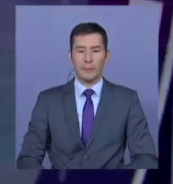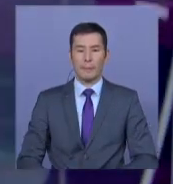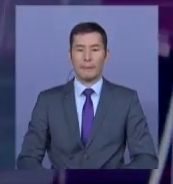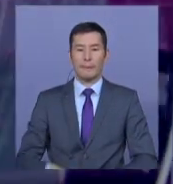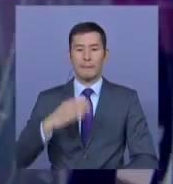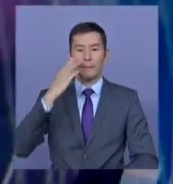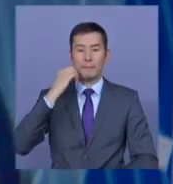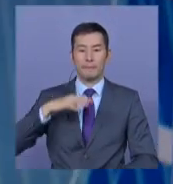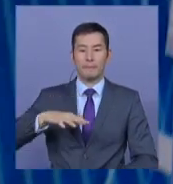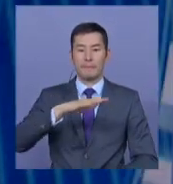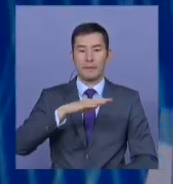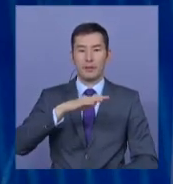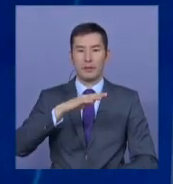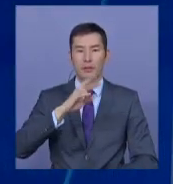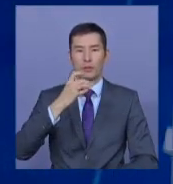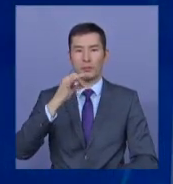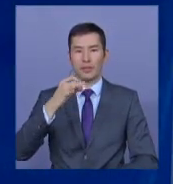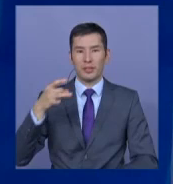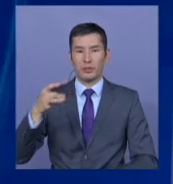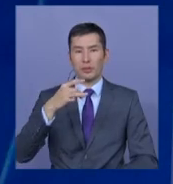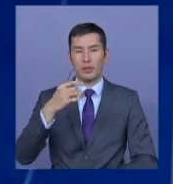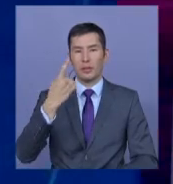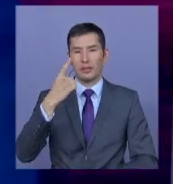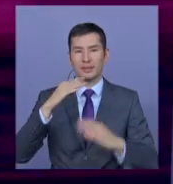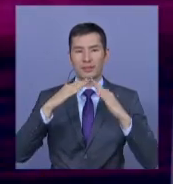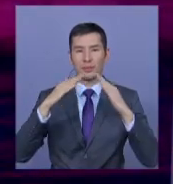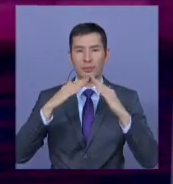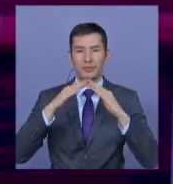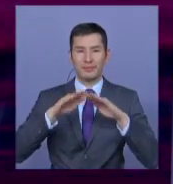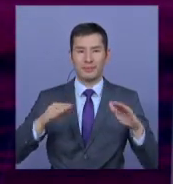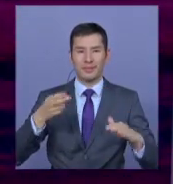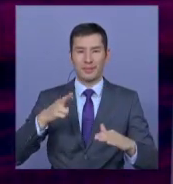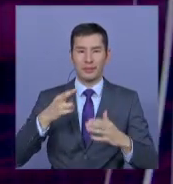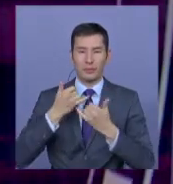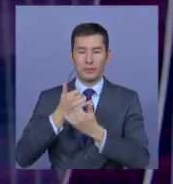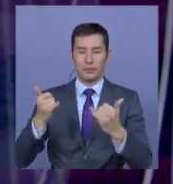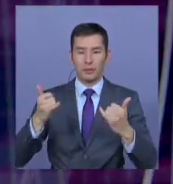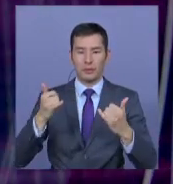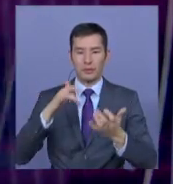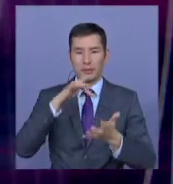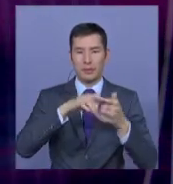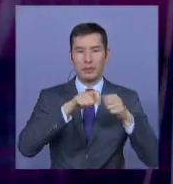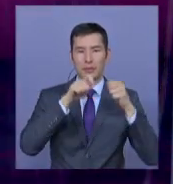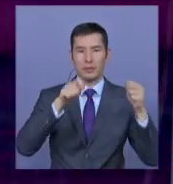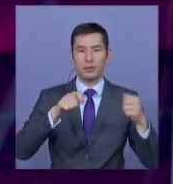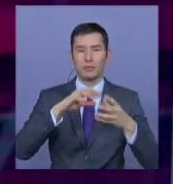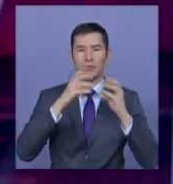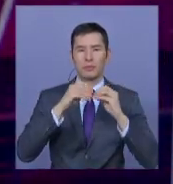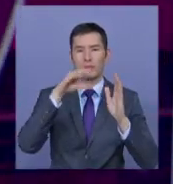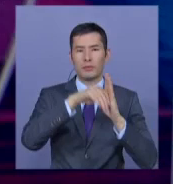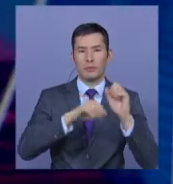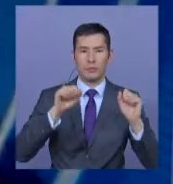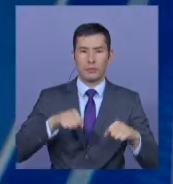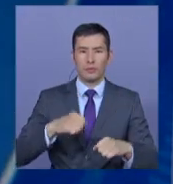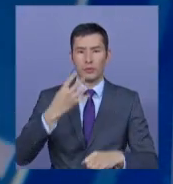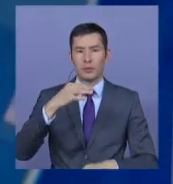Алматының Наурызбай ауданында тағы бір балабақша ашылды. Қалқаман 2 ықшамауданындағы әлеуметтік нысан 45 балаға шақталған.